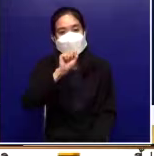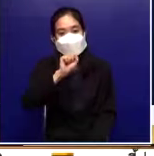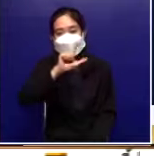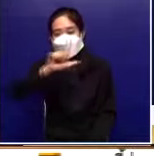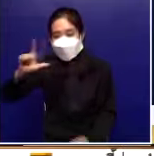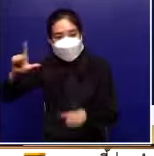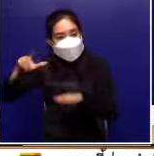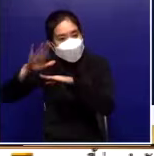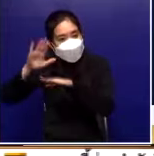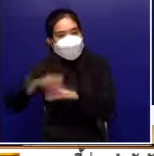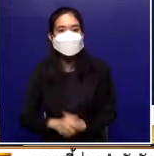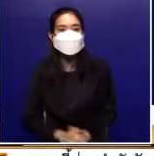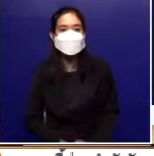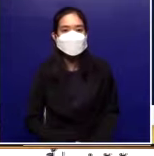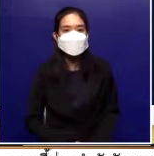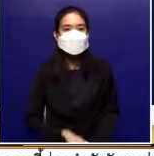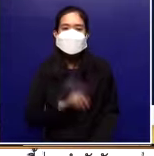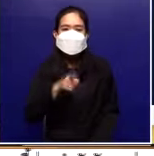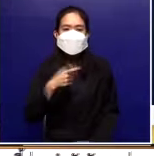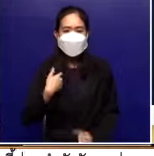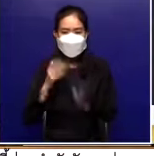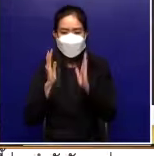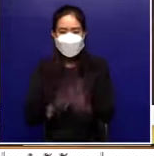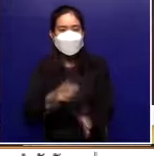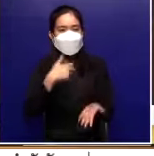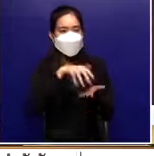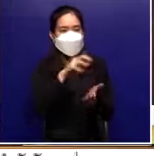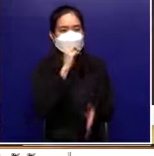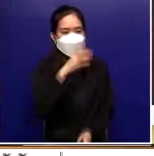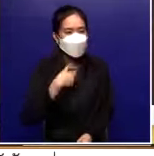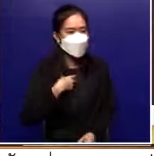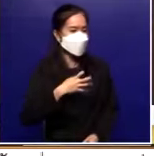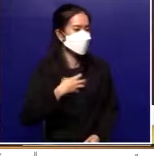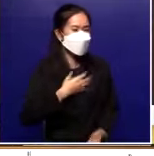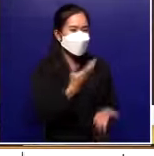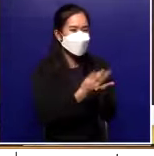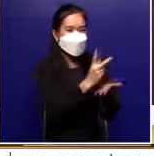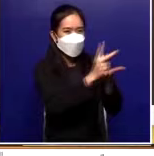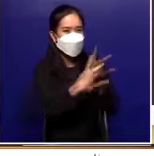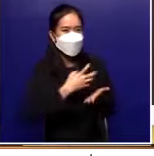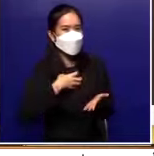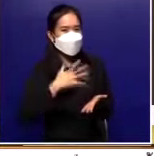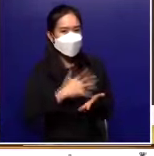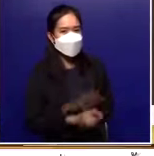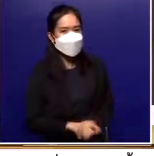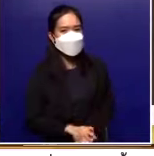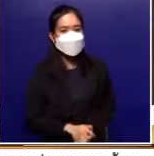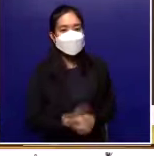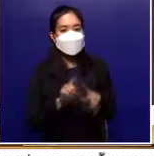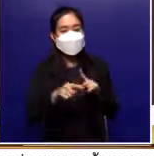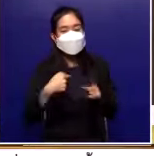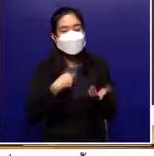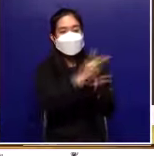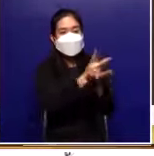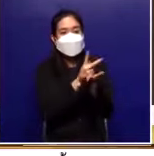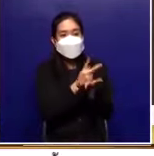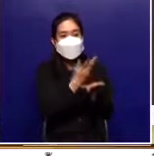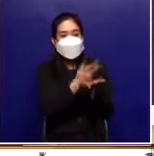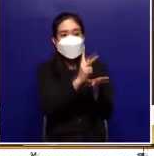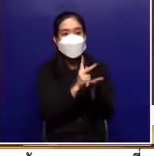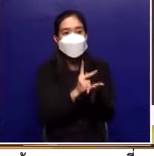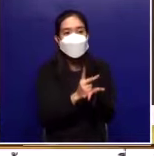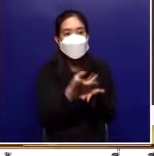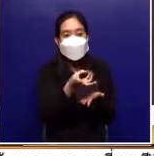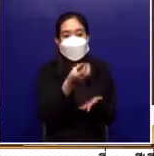โอ้ยท่านนายกเขาไม่อยากกู้เยอะโดยกินข้าวนะอย่ามาหลอกไอ้ที่กู้ไม่ได้เพราะมันจะชนเพดานท่านประธ